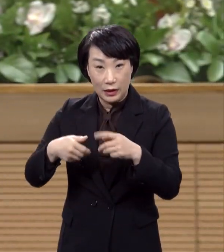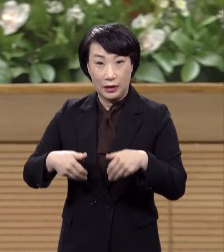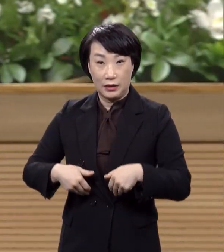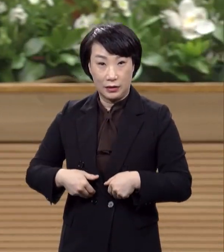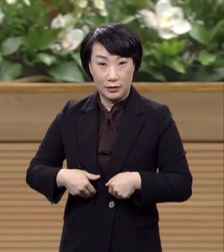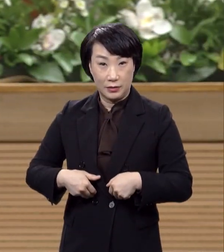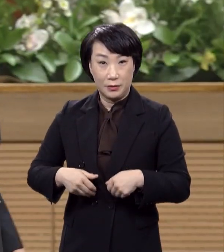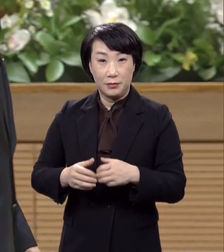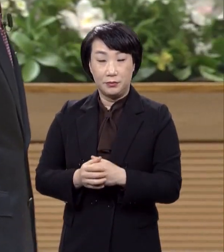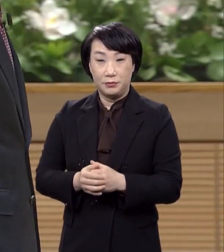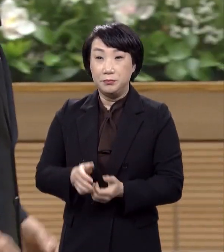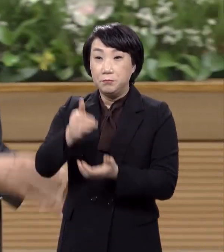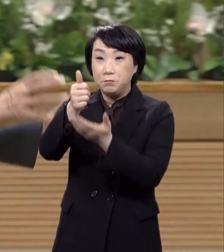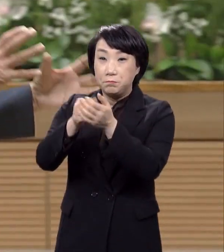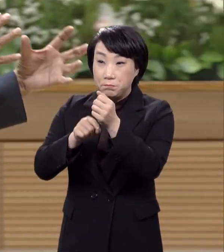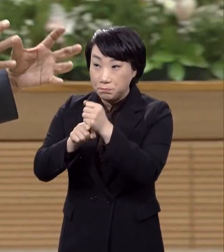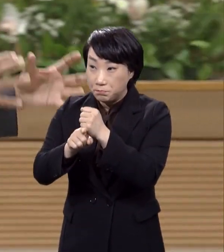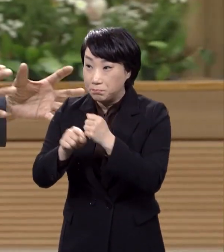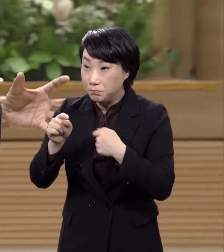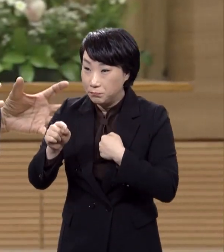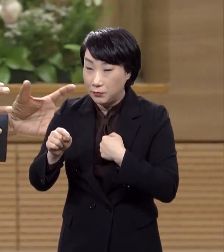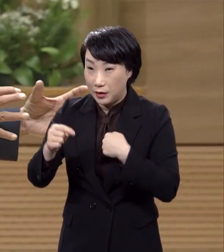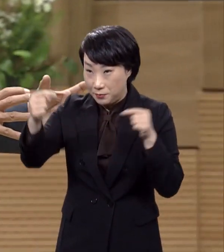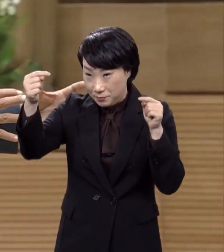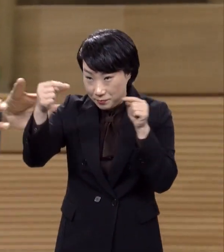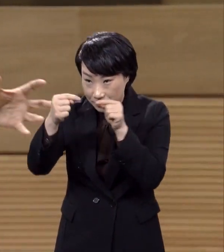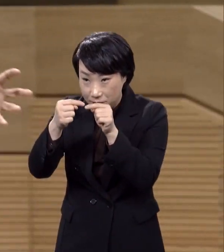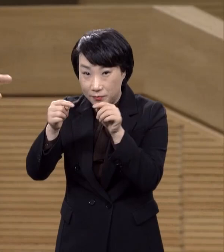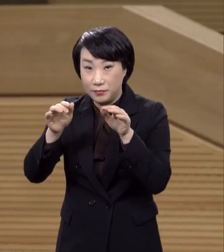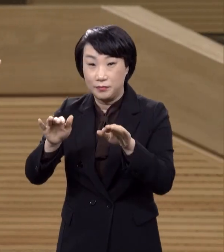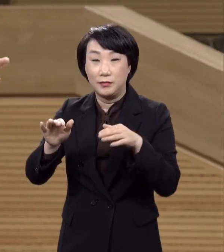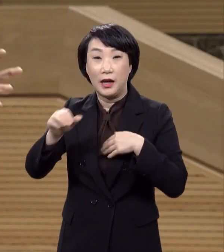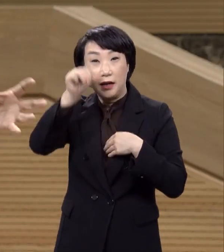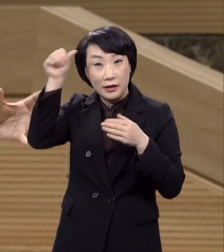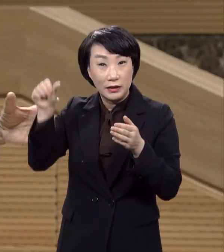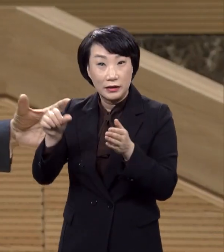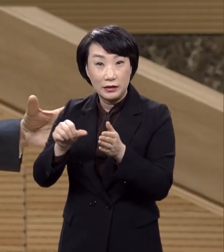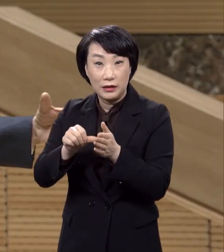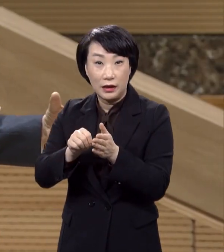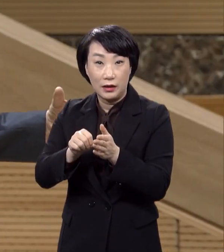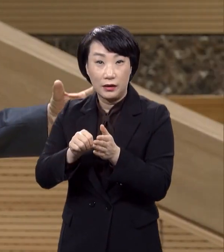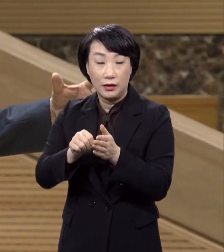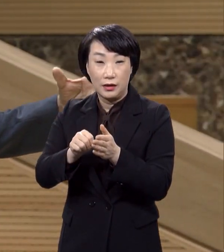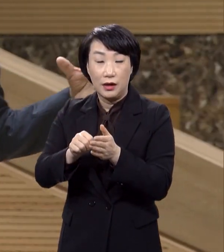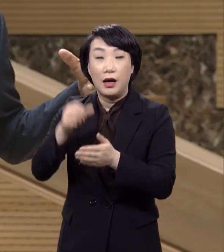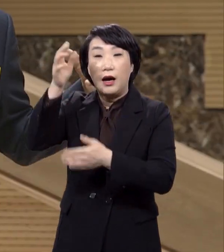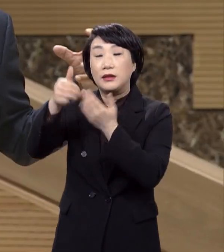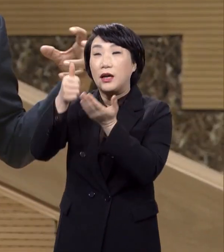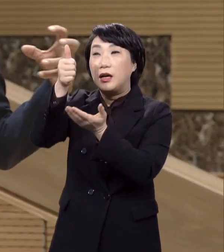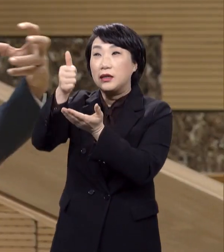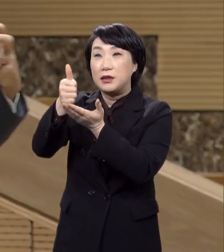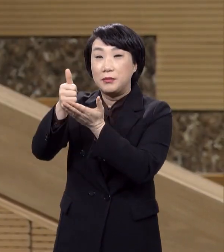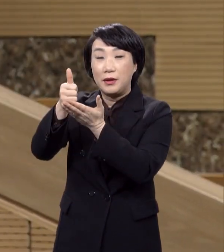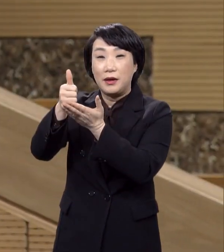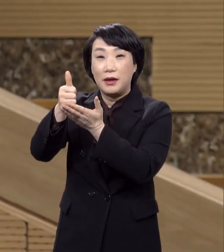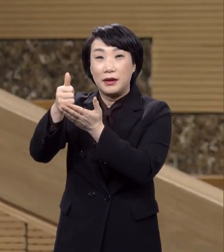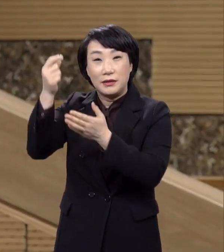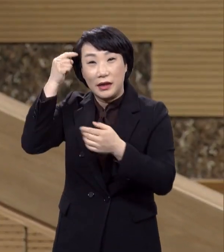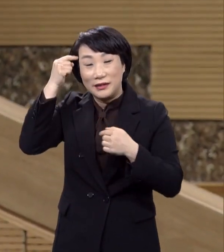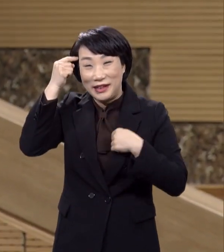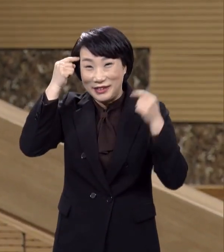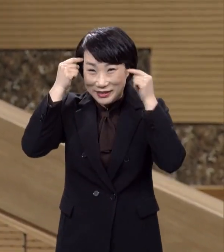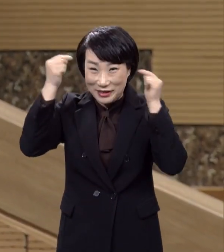이해해서 주님의 뜻을 맞춰 내 인생이 하나님의 코드와